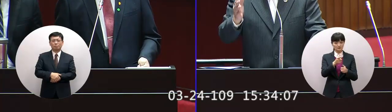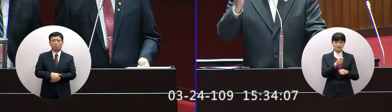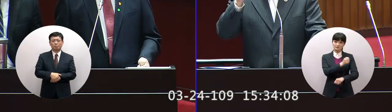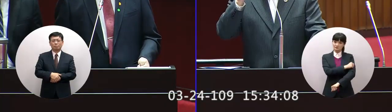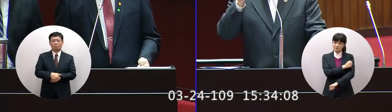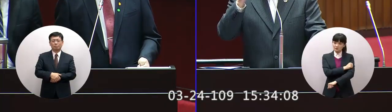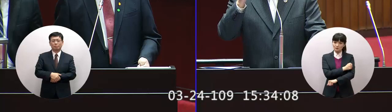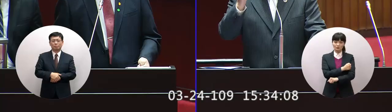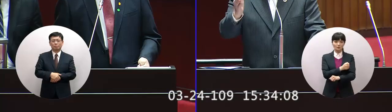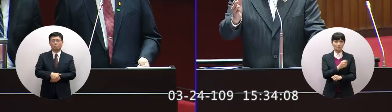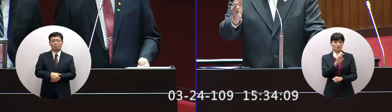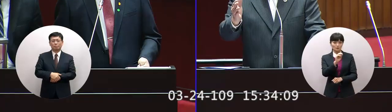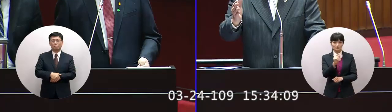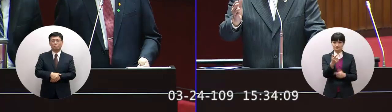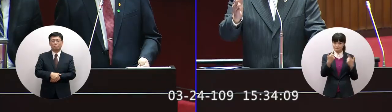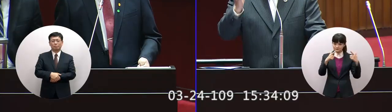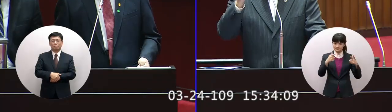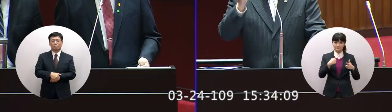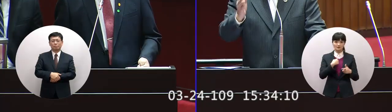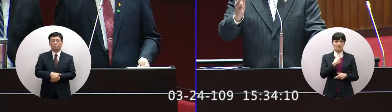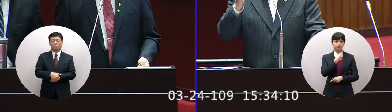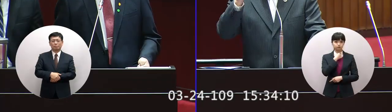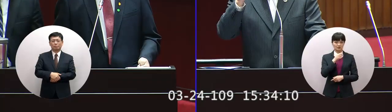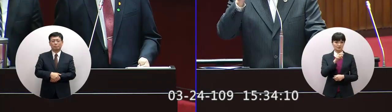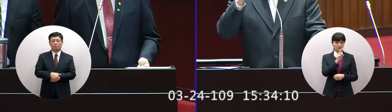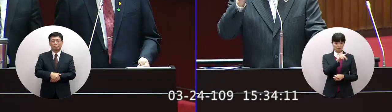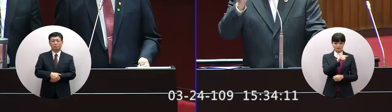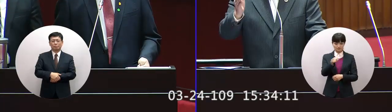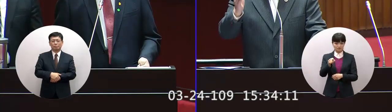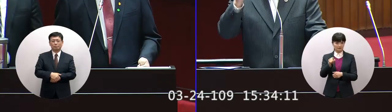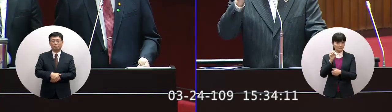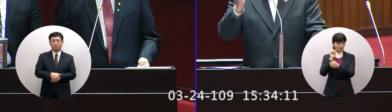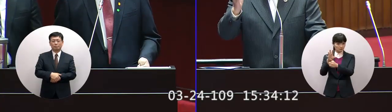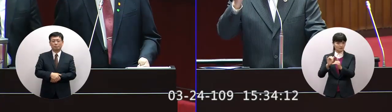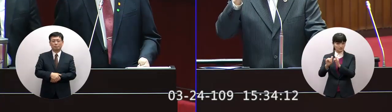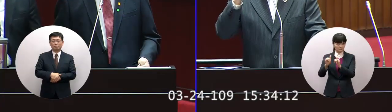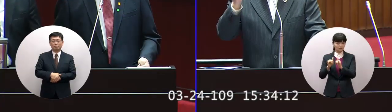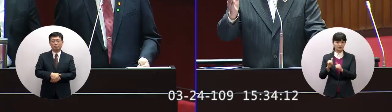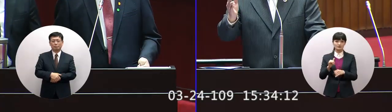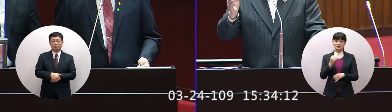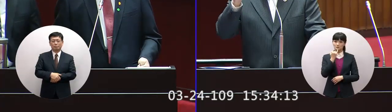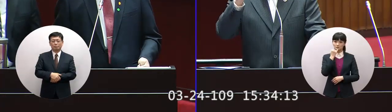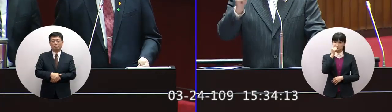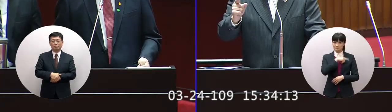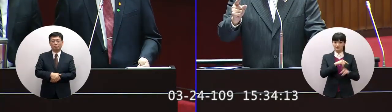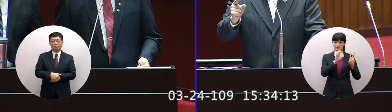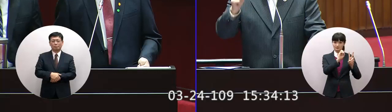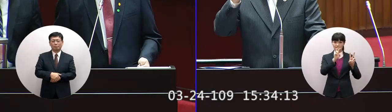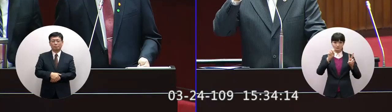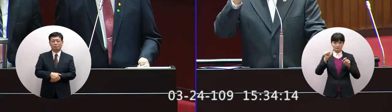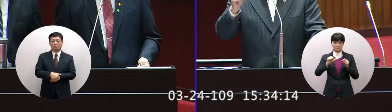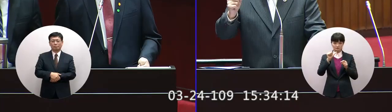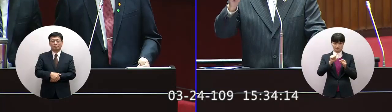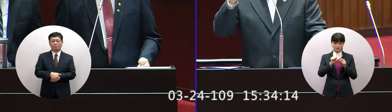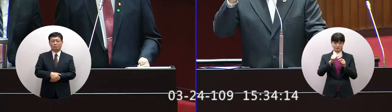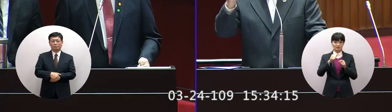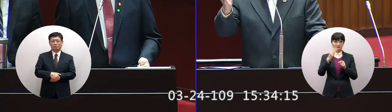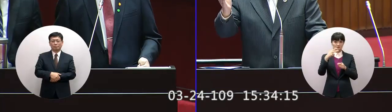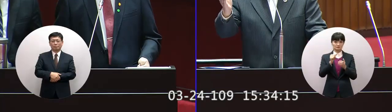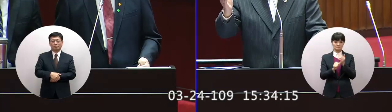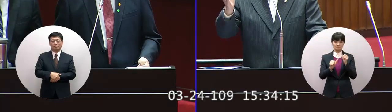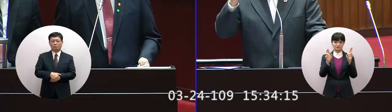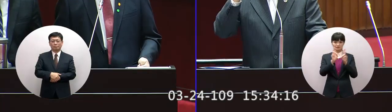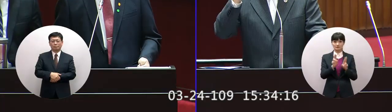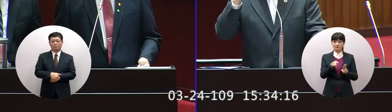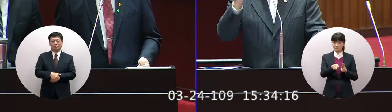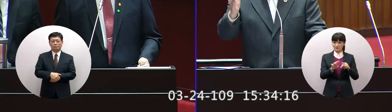件事， 是的， 我是你要对人民承诺，你能不能在2025年达到再生能源